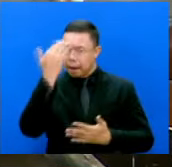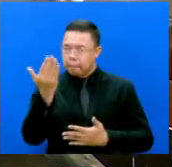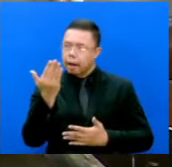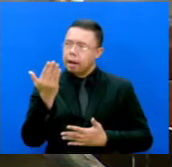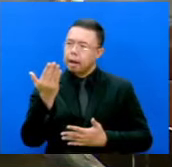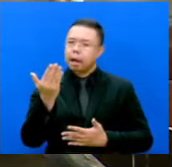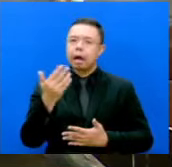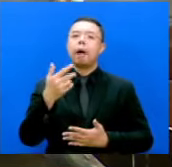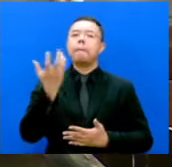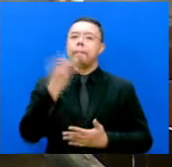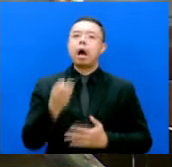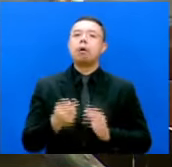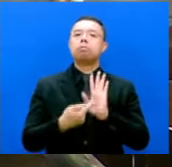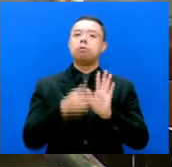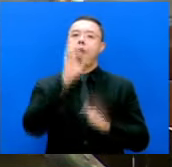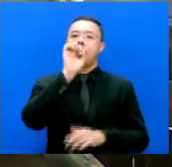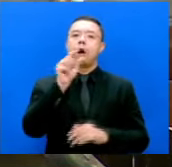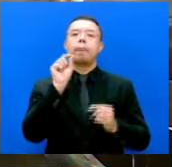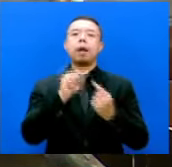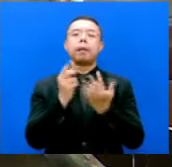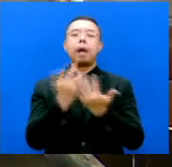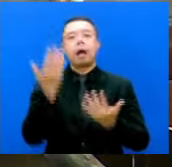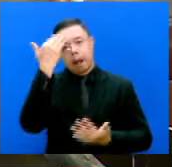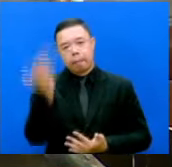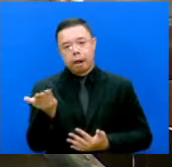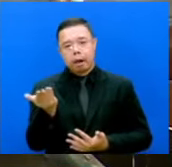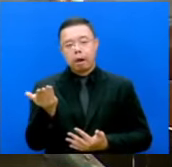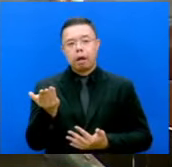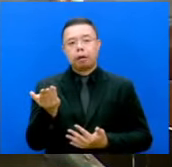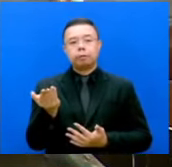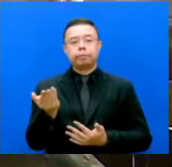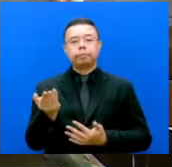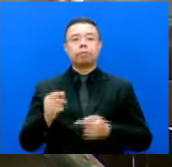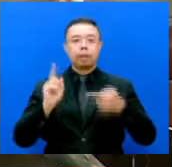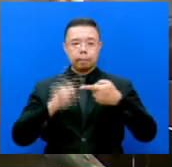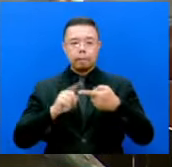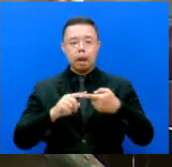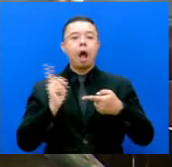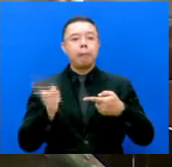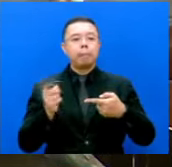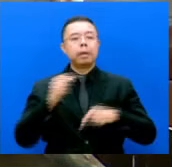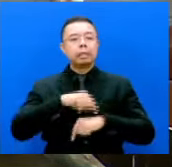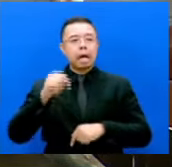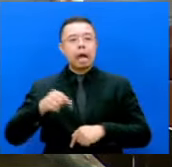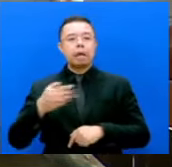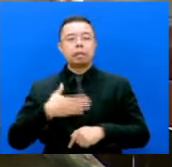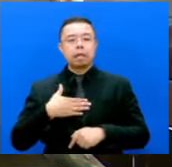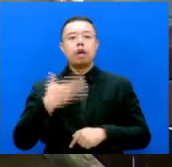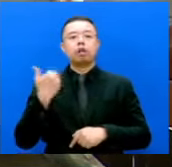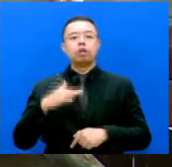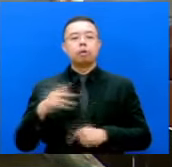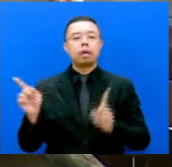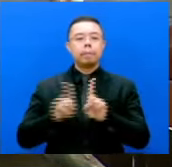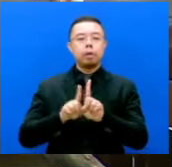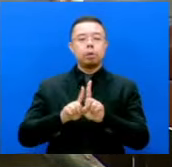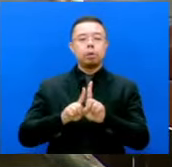Anda untuk memutuskan baru bicara kepada publik saat ini, Pak Rudi? Baik, tentunya yang pertama karena sekarang saya alhamdulillah sudah dampingi